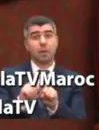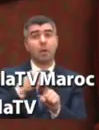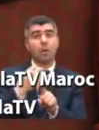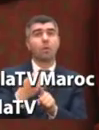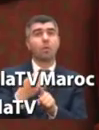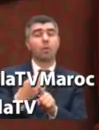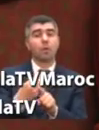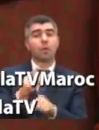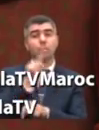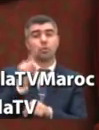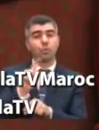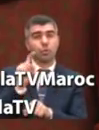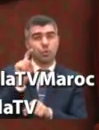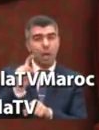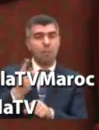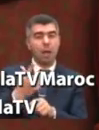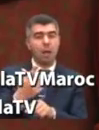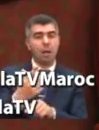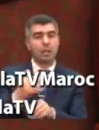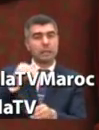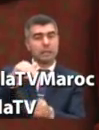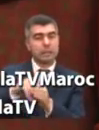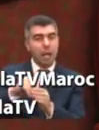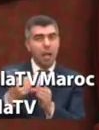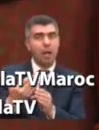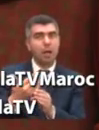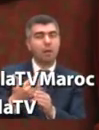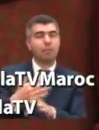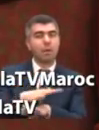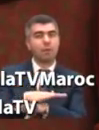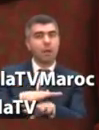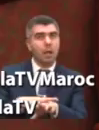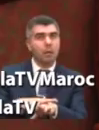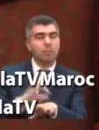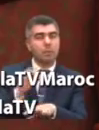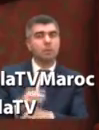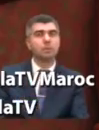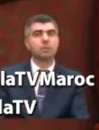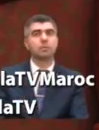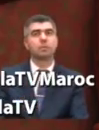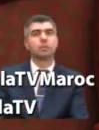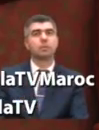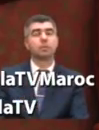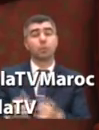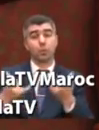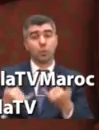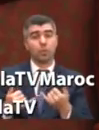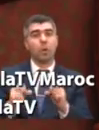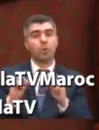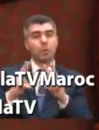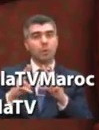تدخل الجماعات الترابيه من مجالس منتخبه محليه او مجالس اقاليم او مجالس جهات، اليوم الباب